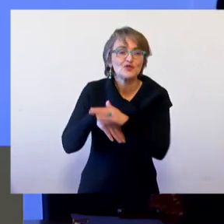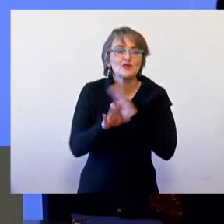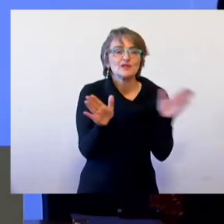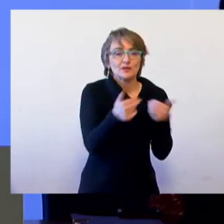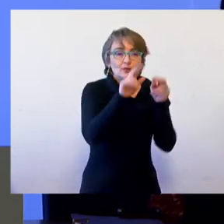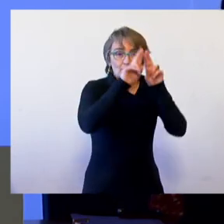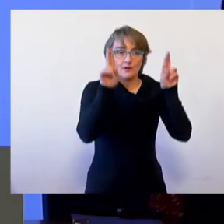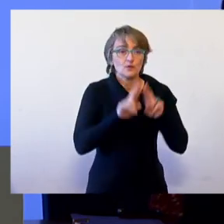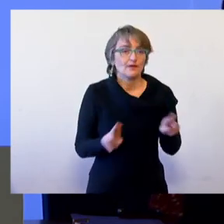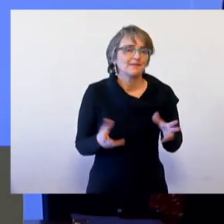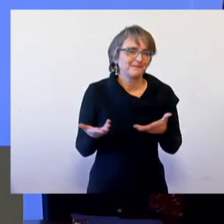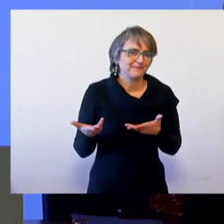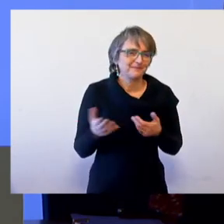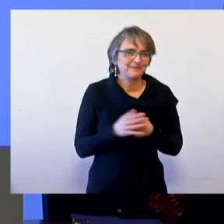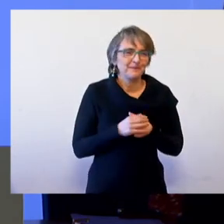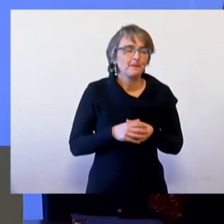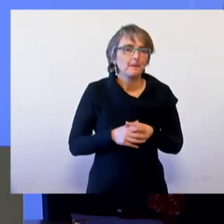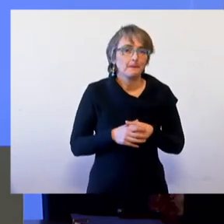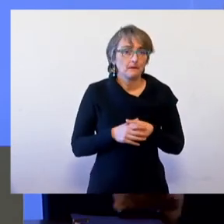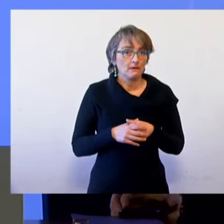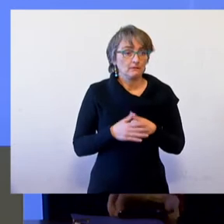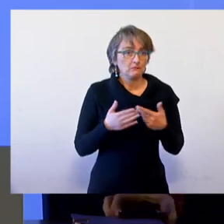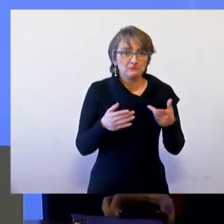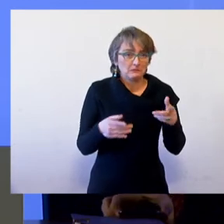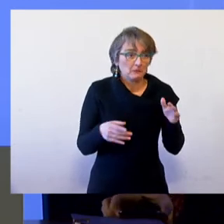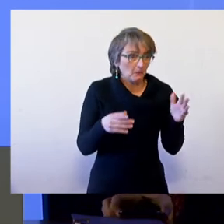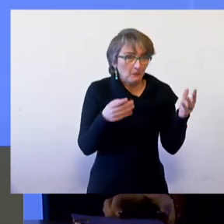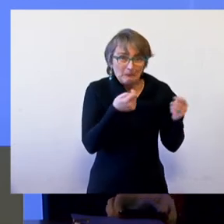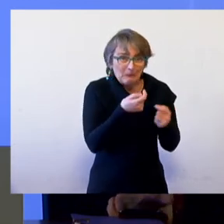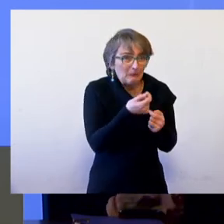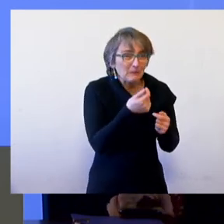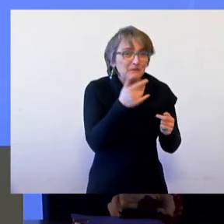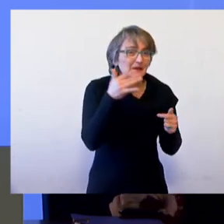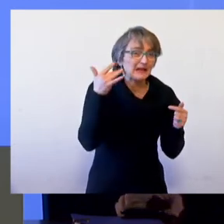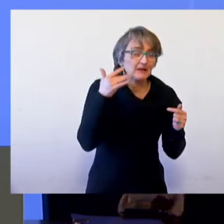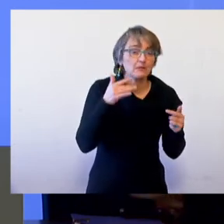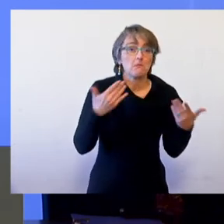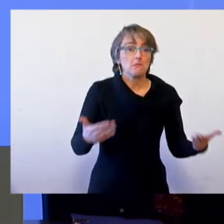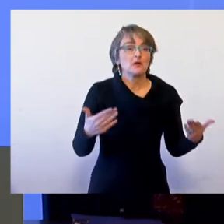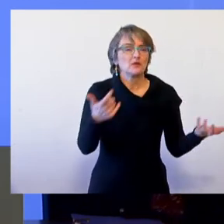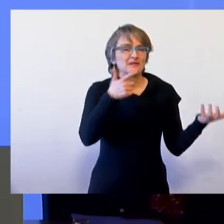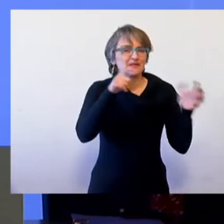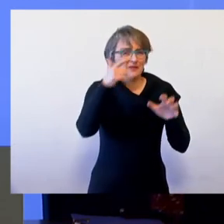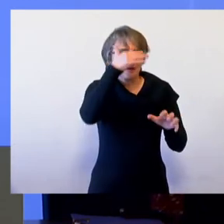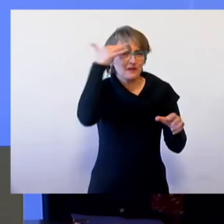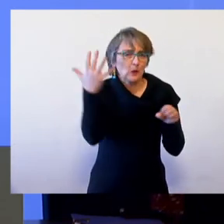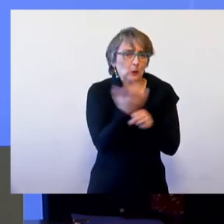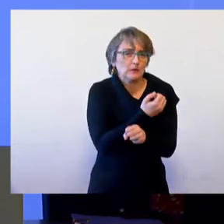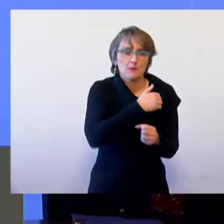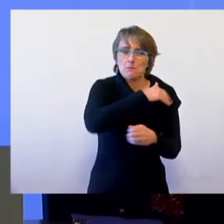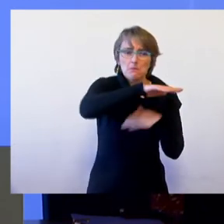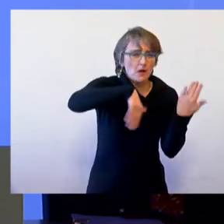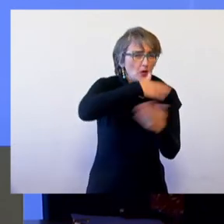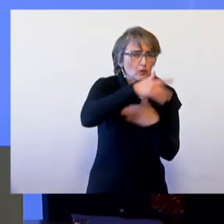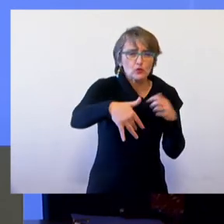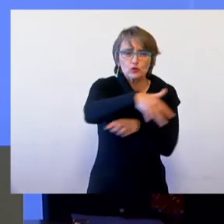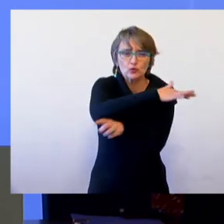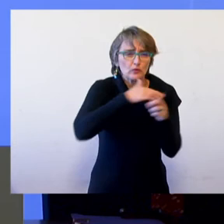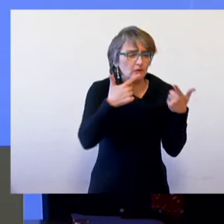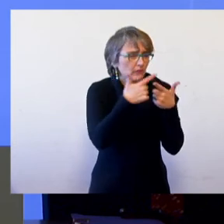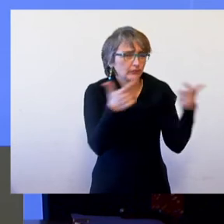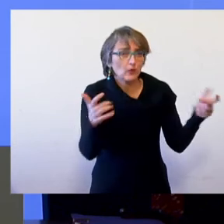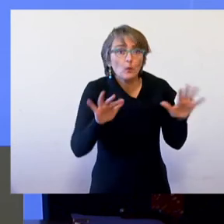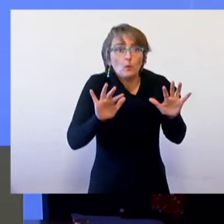internationale. Et aujourd'hui, on a presque 700 élèves et la mixité a été reconquise. En travaillant sur des moyens